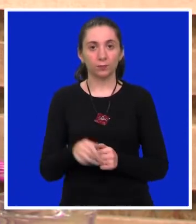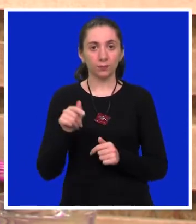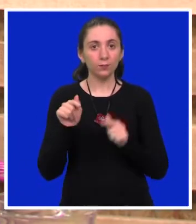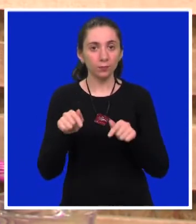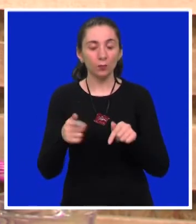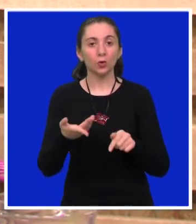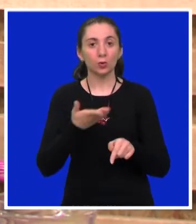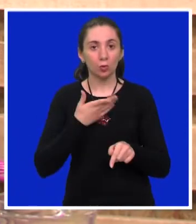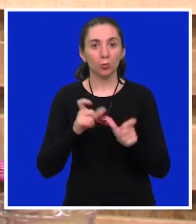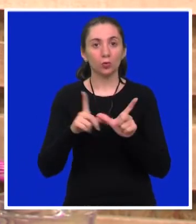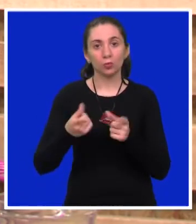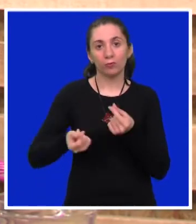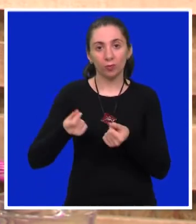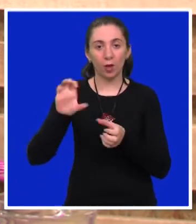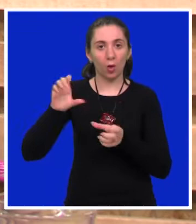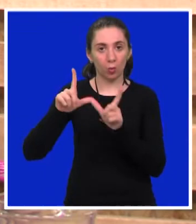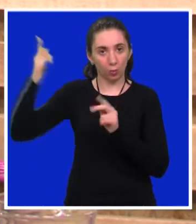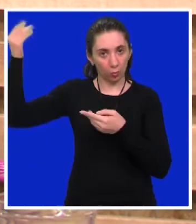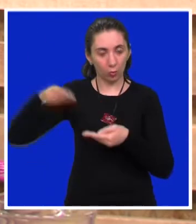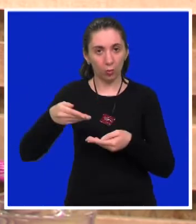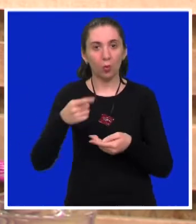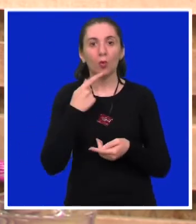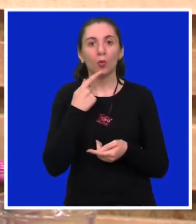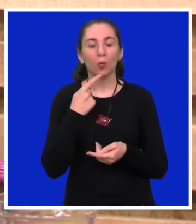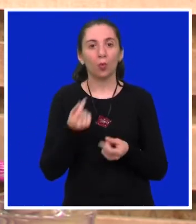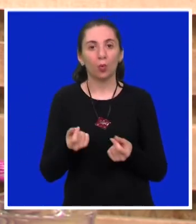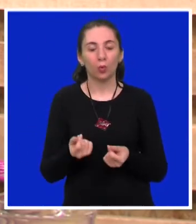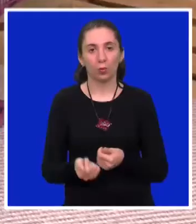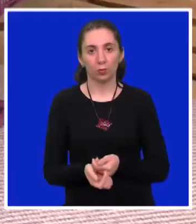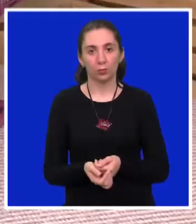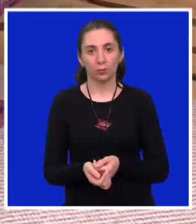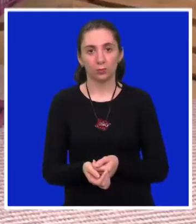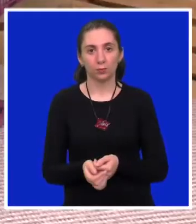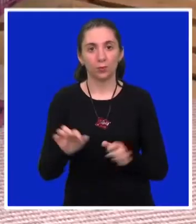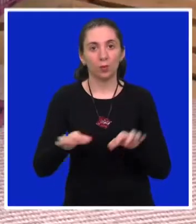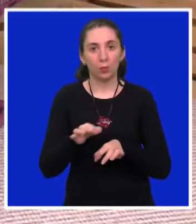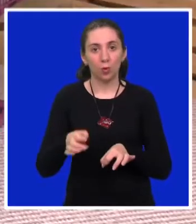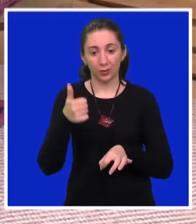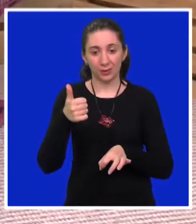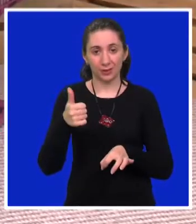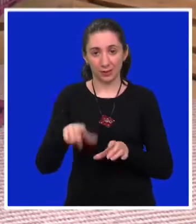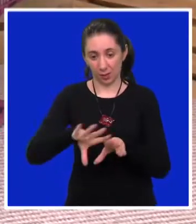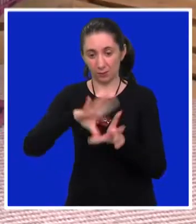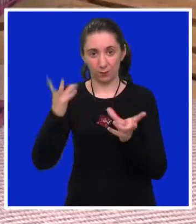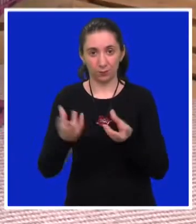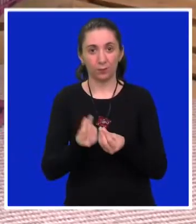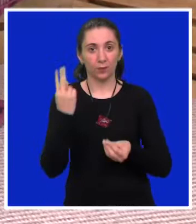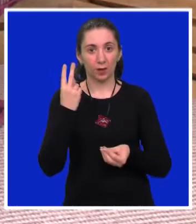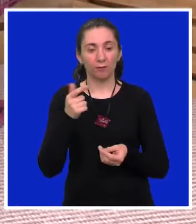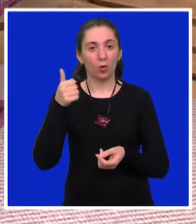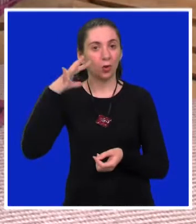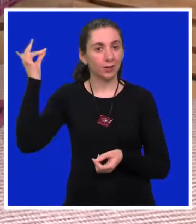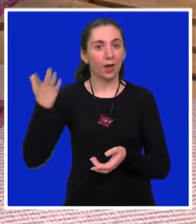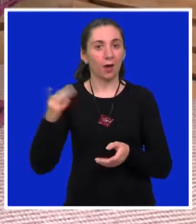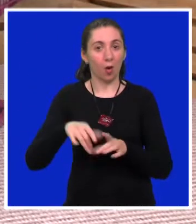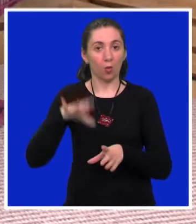ste dobili sufinanciranje od Europske unije, pa evo u kojem iznosu? Pa evo, projekt sam po sebi je, naravno,